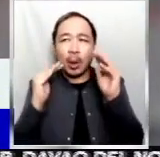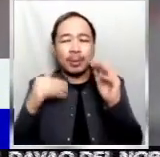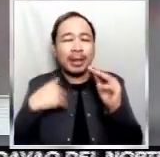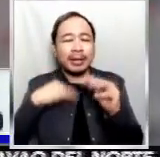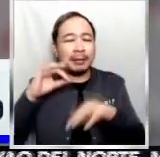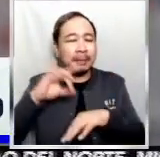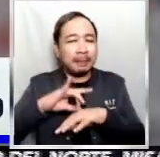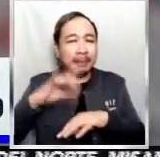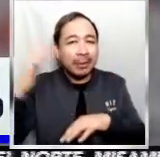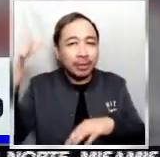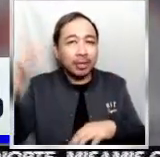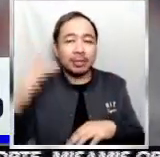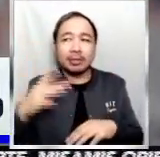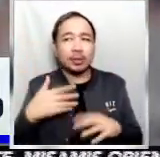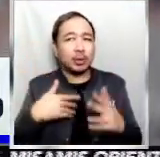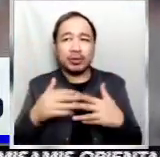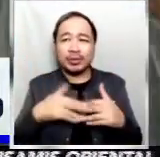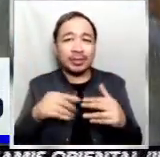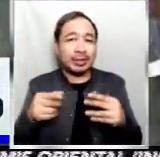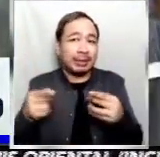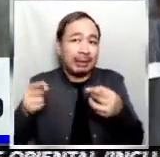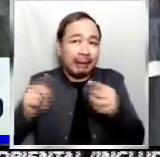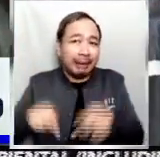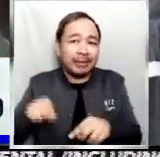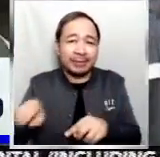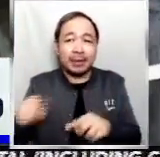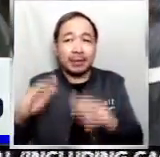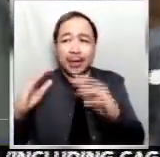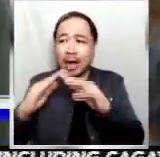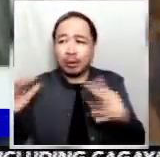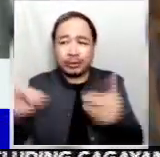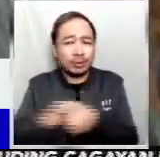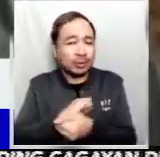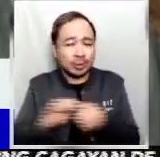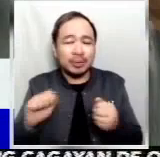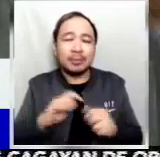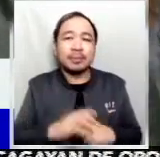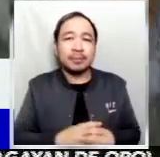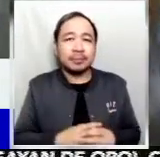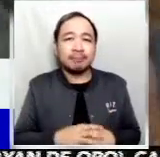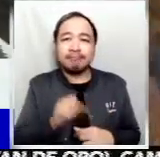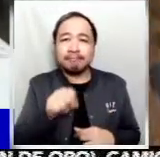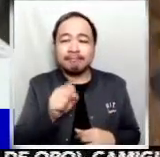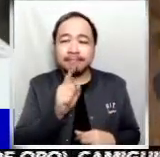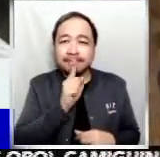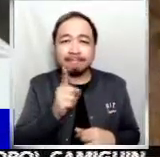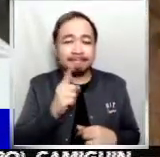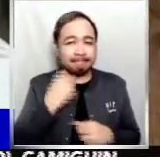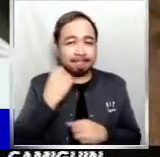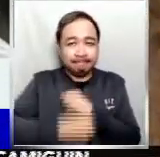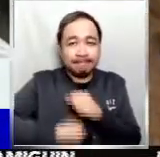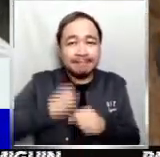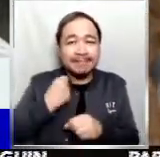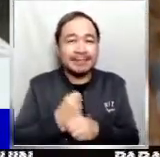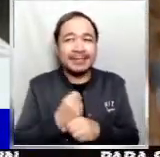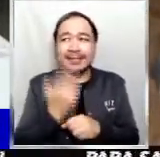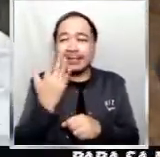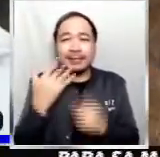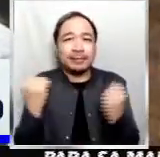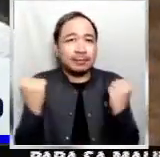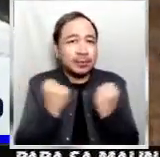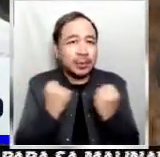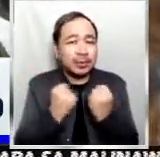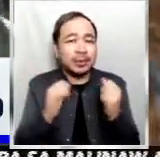Kahit ganyan yung nangyari sa bahay. Sobrang hirap talaga kasi malamig, umuulan, yan.